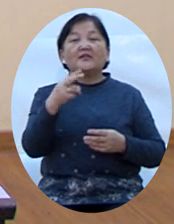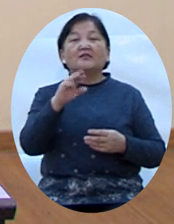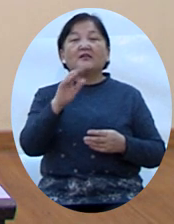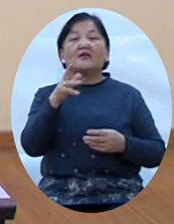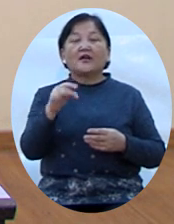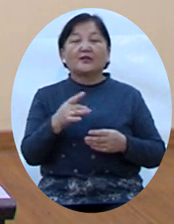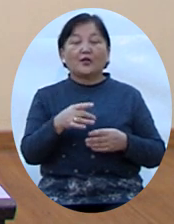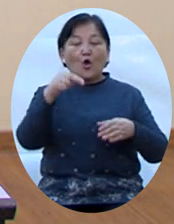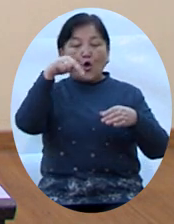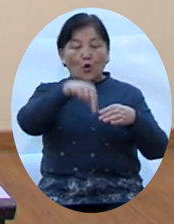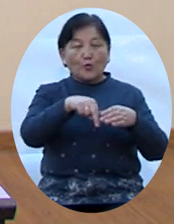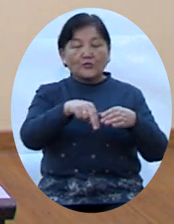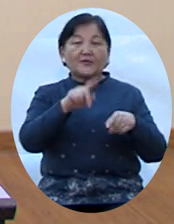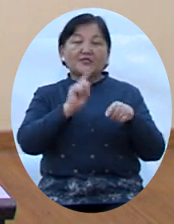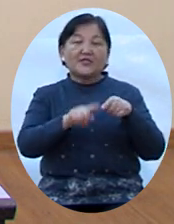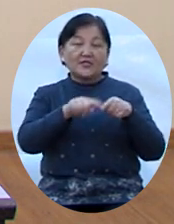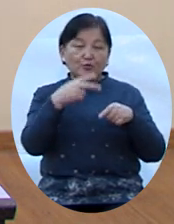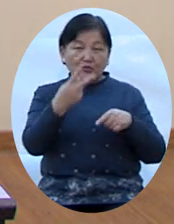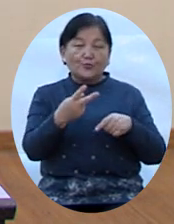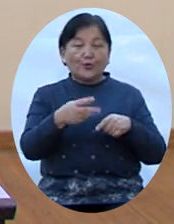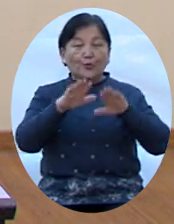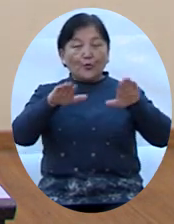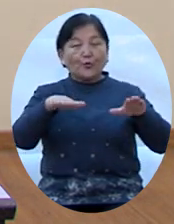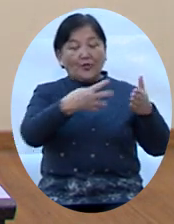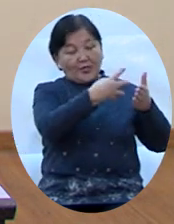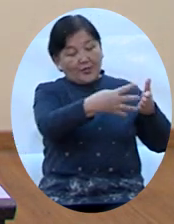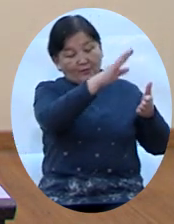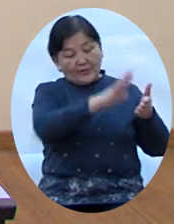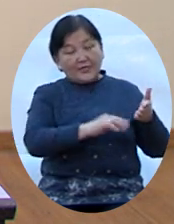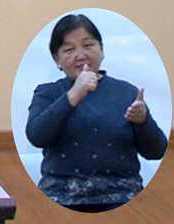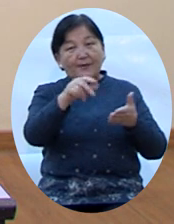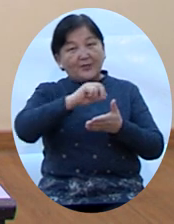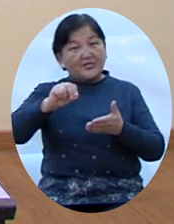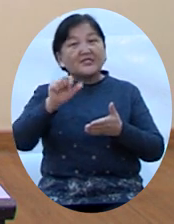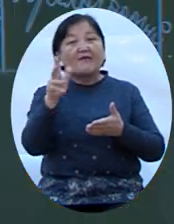За тэгэхээр хүүхдүүд та бүхэн хүснэгтээ тэмдэглэдэй сайтар тэмдэглэж аваарай.